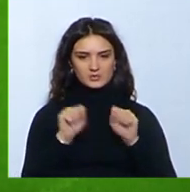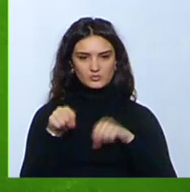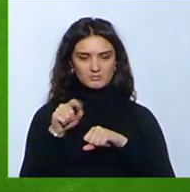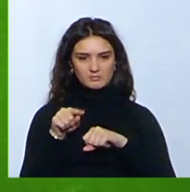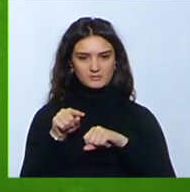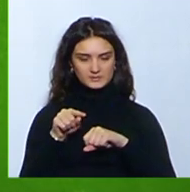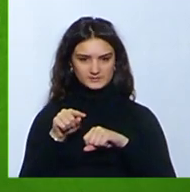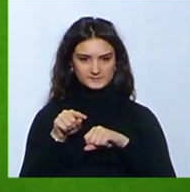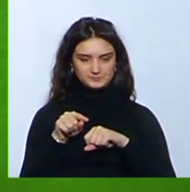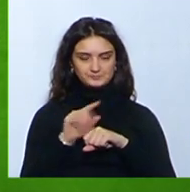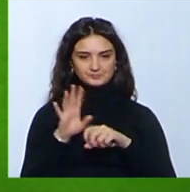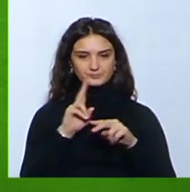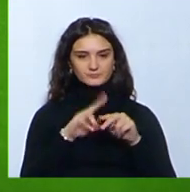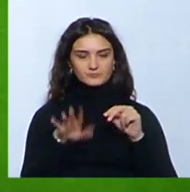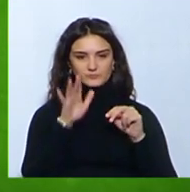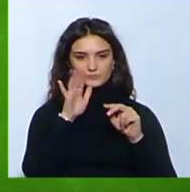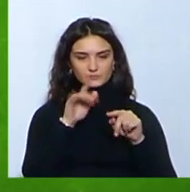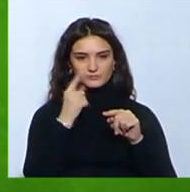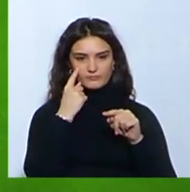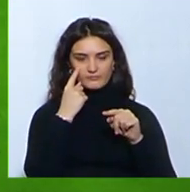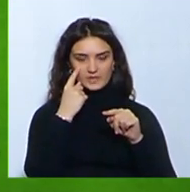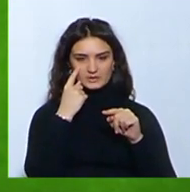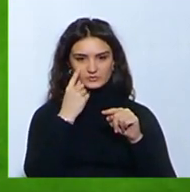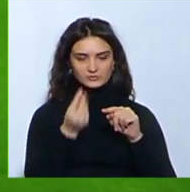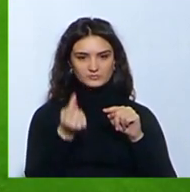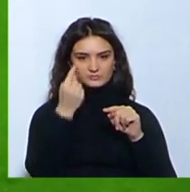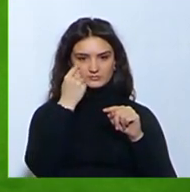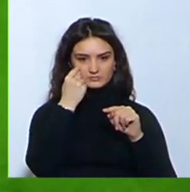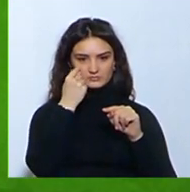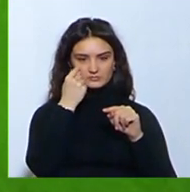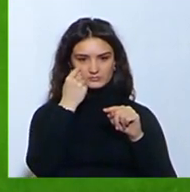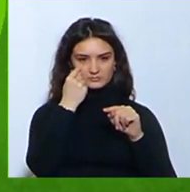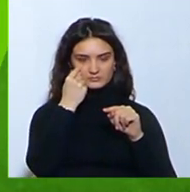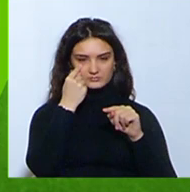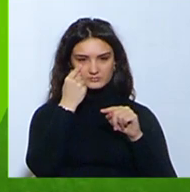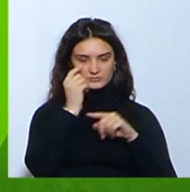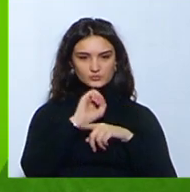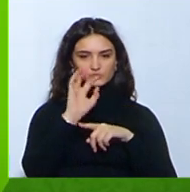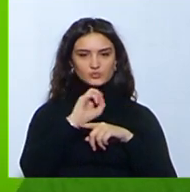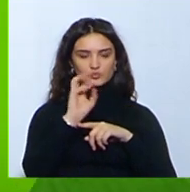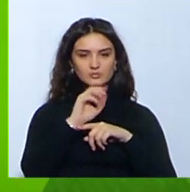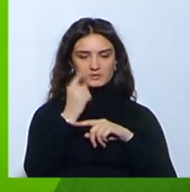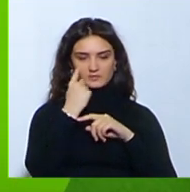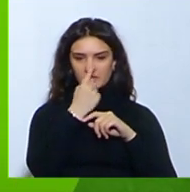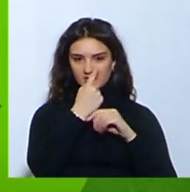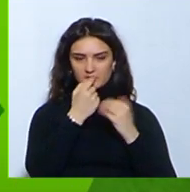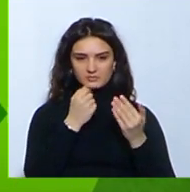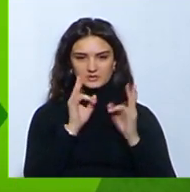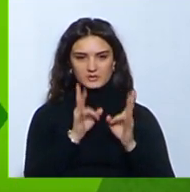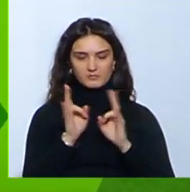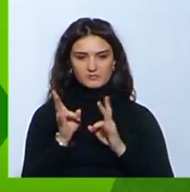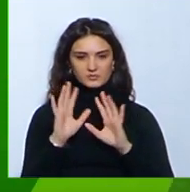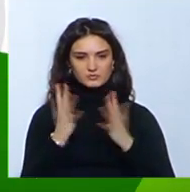საშუალებები. არ დაკარგოთ დრო. თვალში ბლაგვის საგნის მოხვედრის, შუშხუნებით ან მაშხალებით თვალის მექანიკური